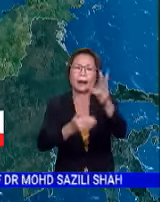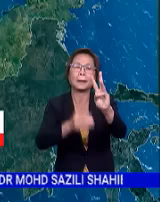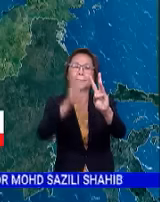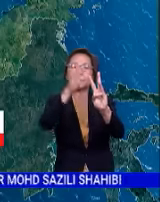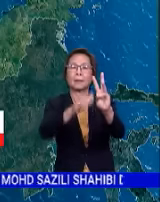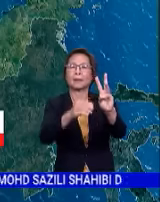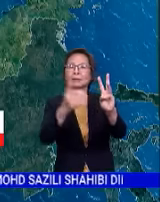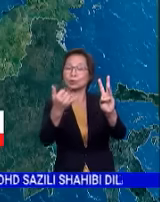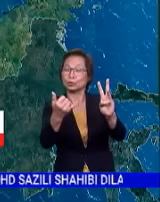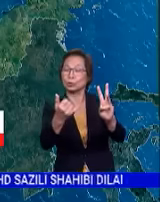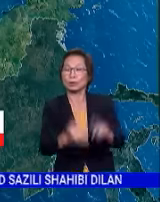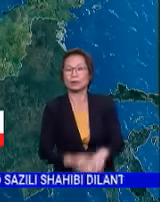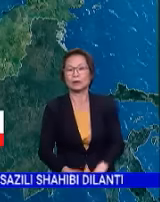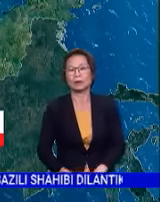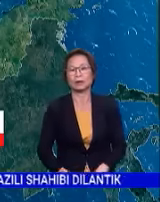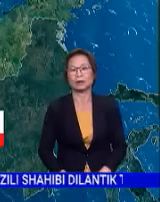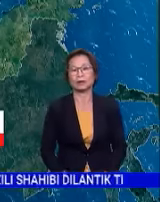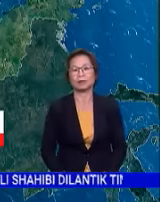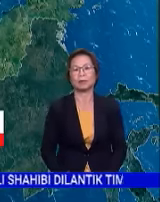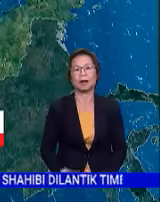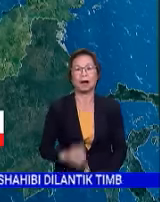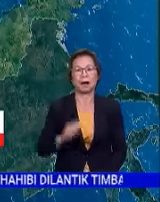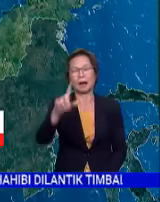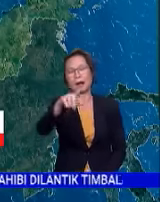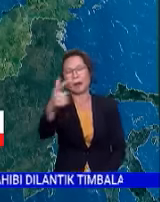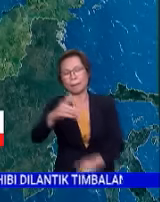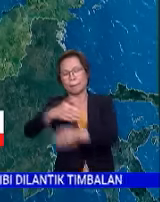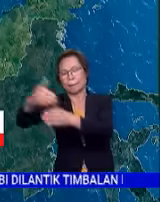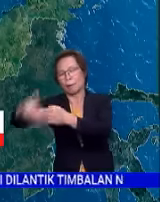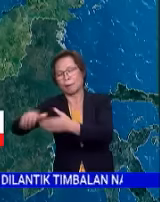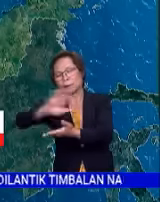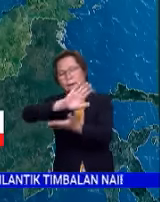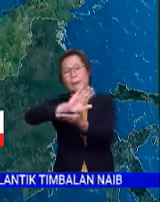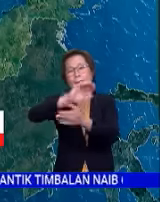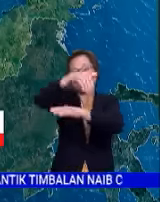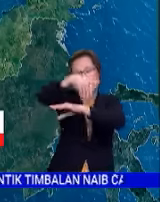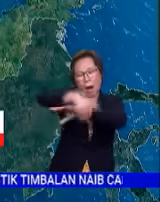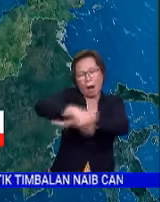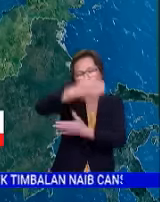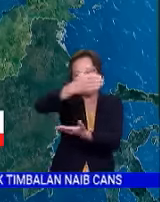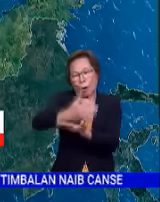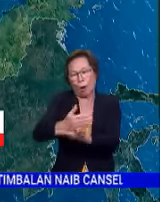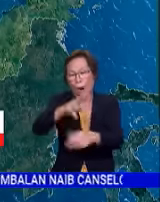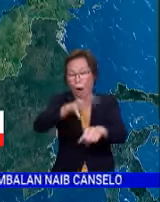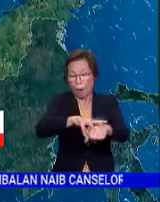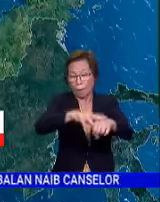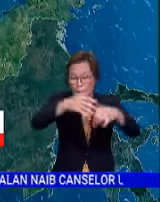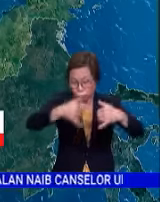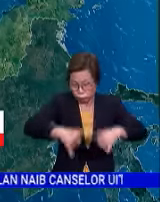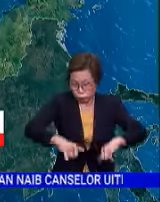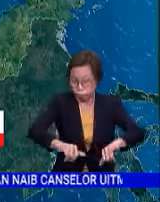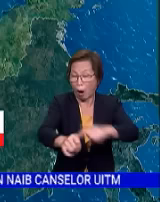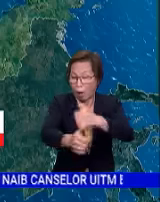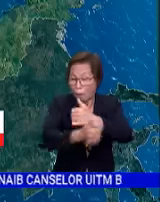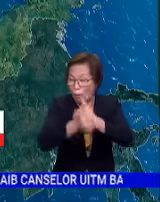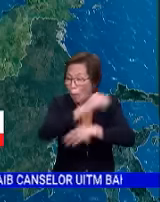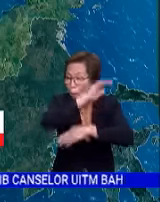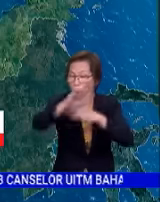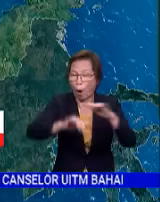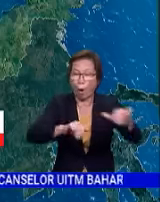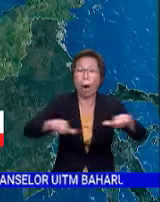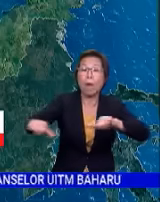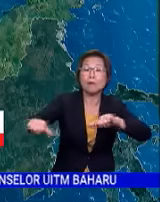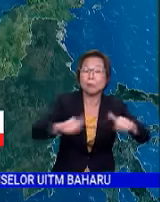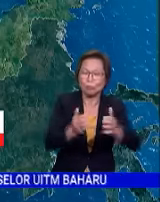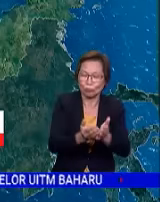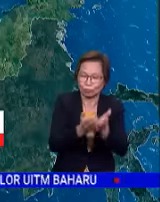2021, manakala yang lebih-lebih lagi ia akan berakhir pada tengah malam hari ini. Amaran ini masih lagi berbahaya ke atas semua aktiviti